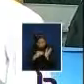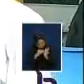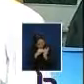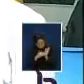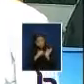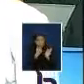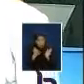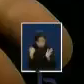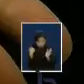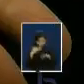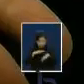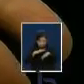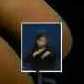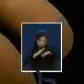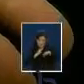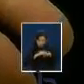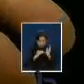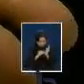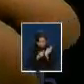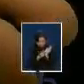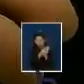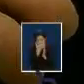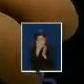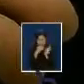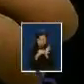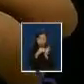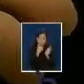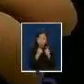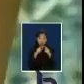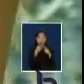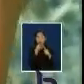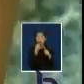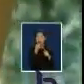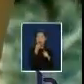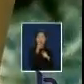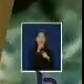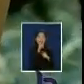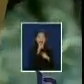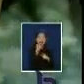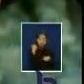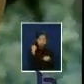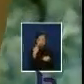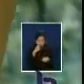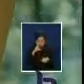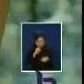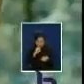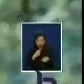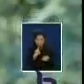ไม่ค่อยแตกแต่เป็นปากเดี๋ยวจะแตกพอแตกแล้วมันก็เจ็บอันนี้ก็เป็นอาการเริ่มต้นนะคะว่าสงสัยโรคนี้ค่ะ ครับเพรา